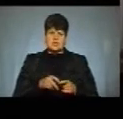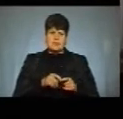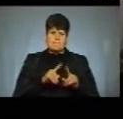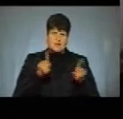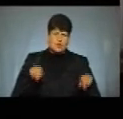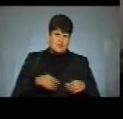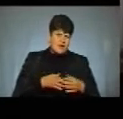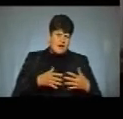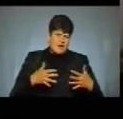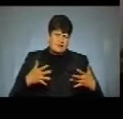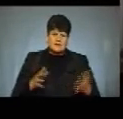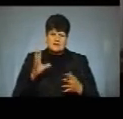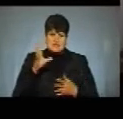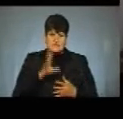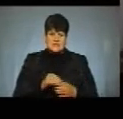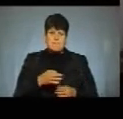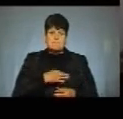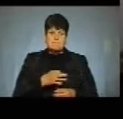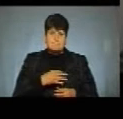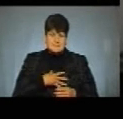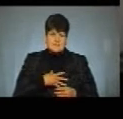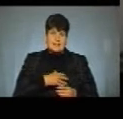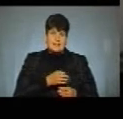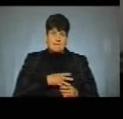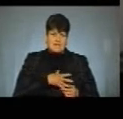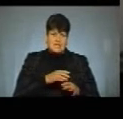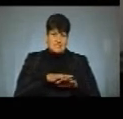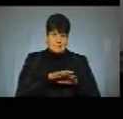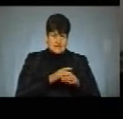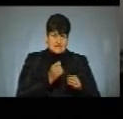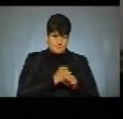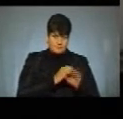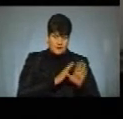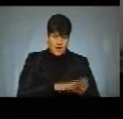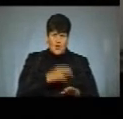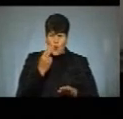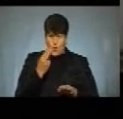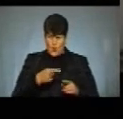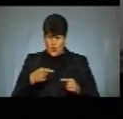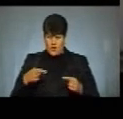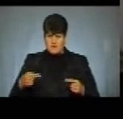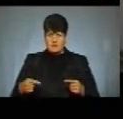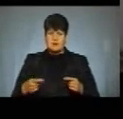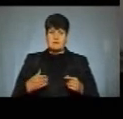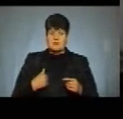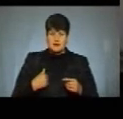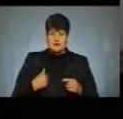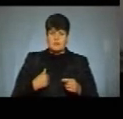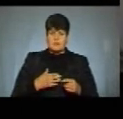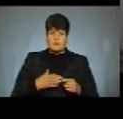все це ми біле, йдуть на білі маскувальні сітки, а це, яке кольорове, ми, власне, в мене на